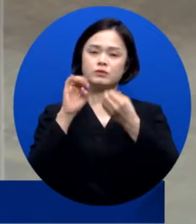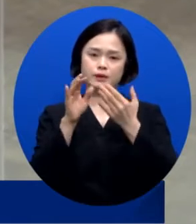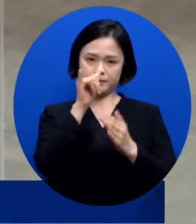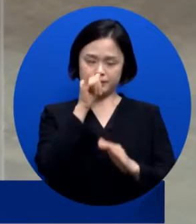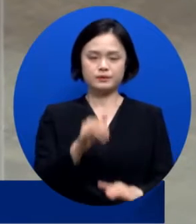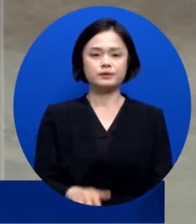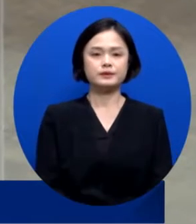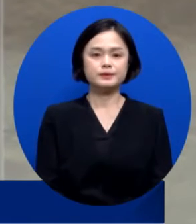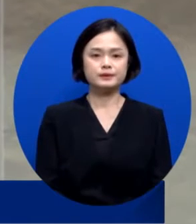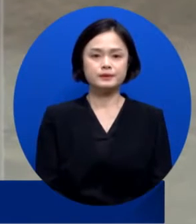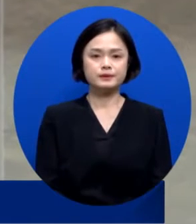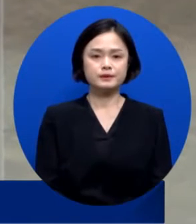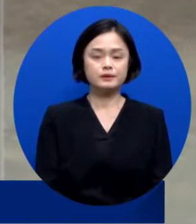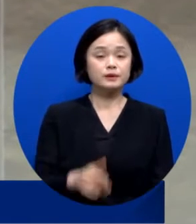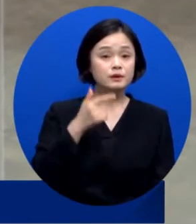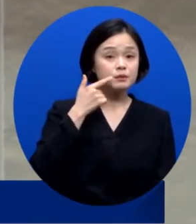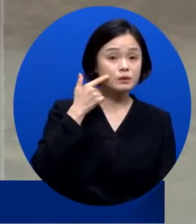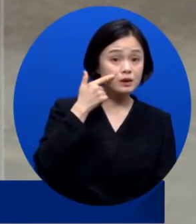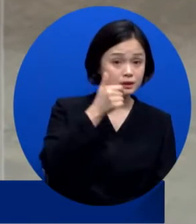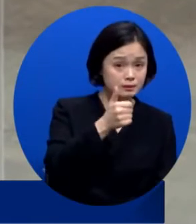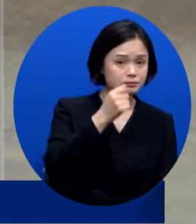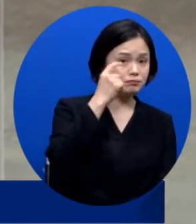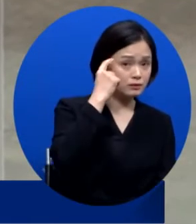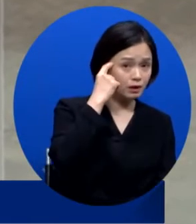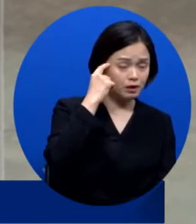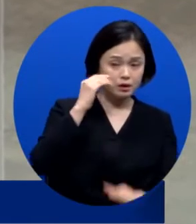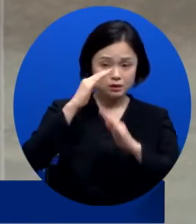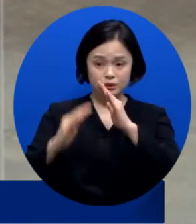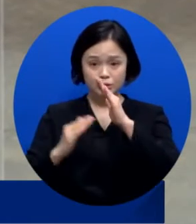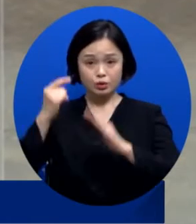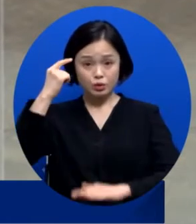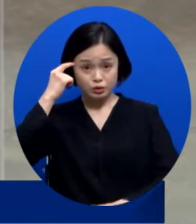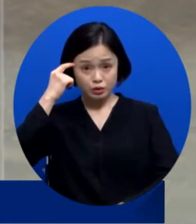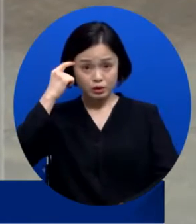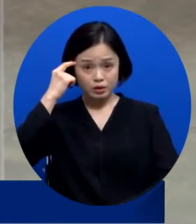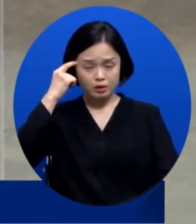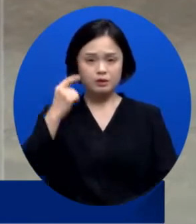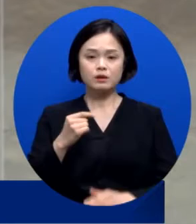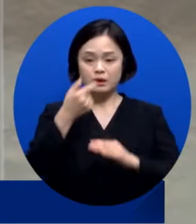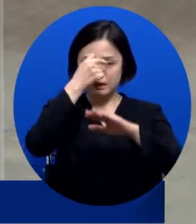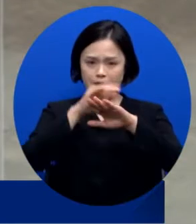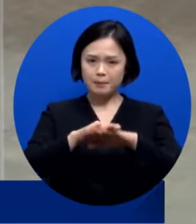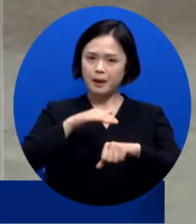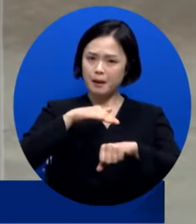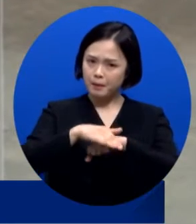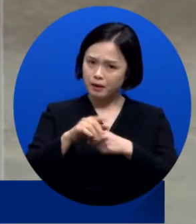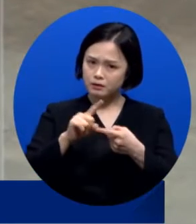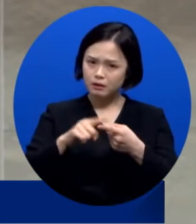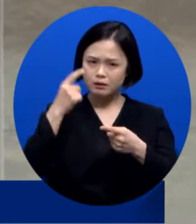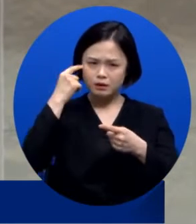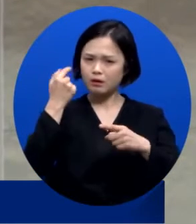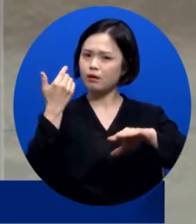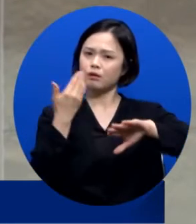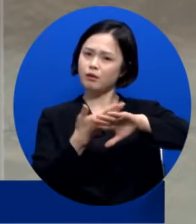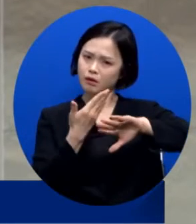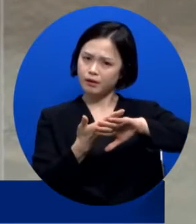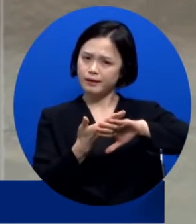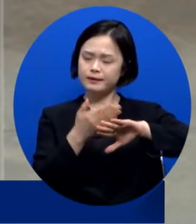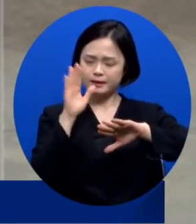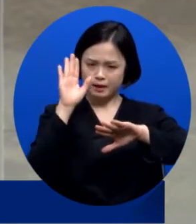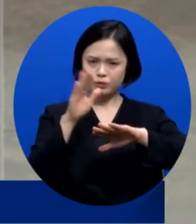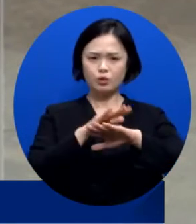신자들하고 목사님들 사이에 온라인에 대한 인식 차이가 크기 때문에 이런 것들을 해소하는 게 앞으로 중요한 부분이 될 것이라고 생각이